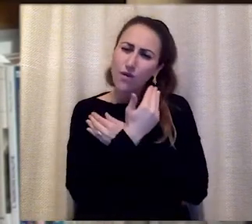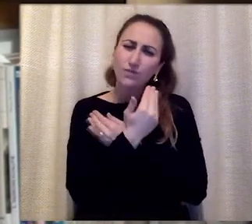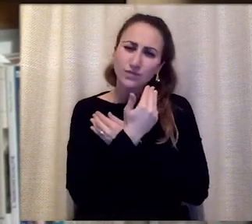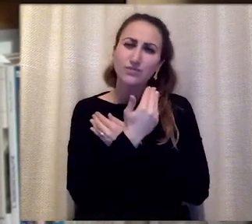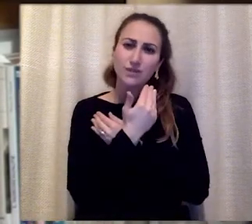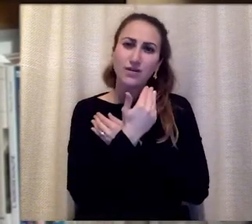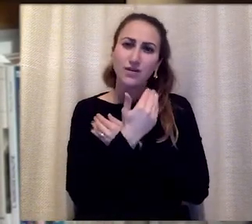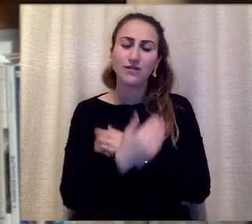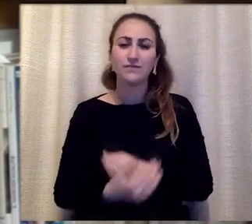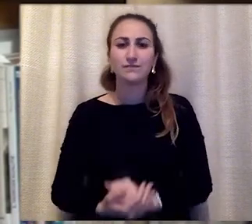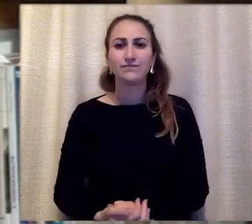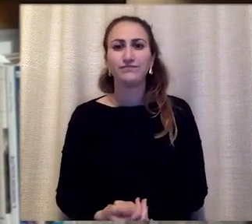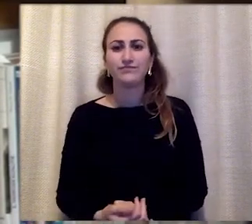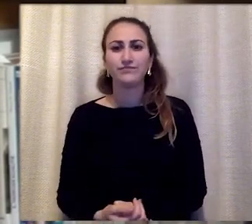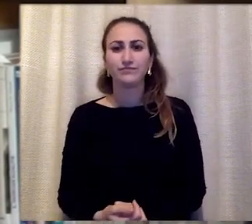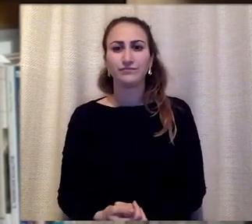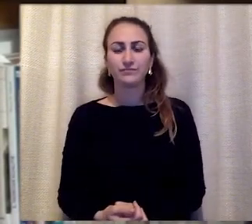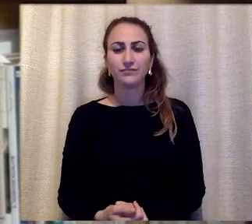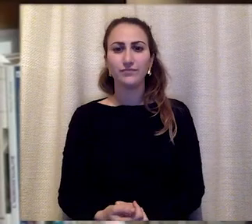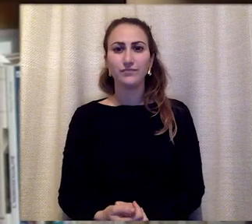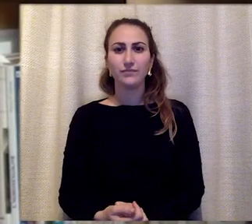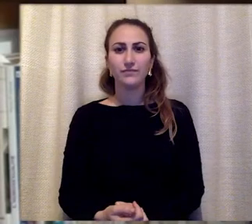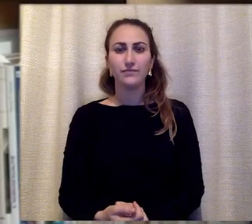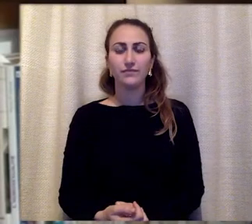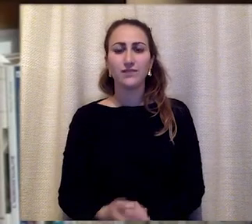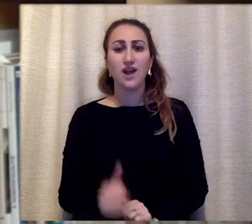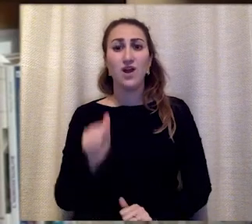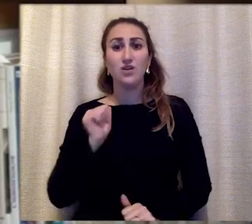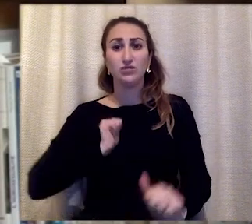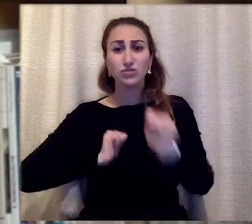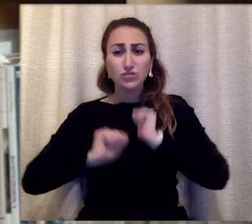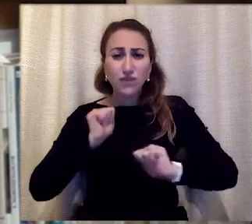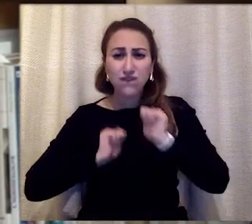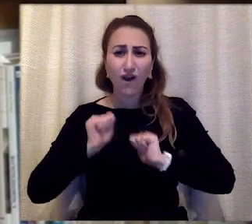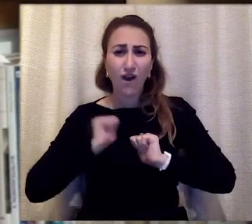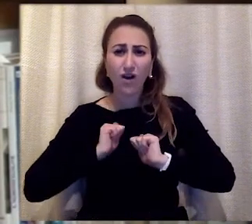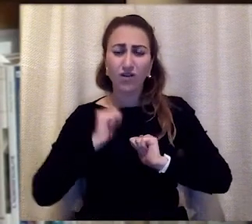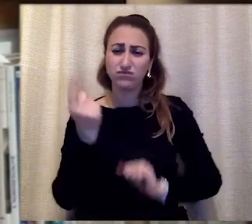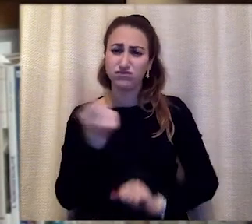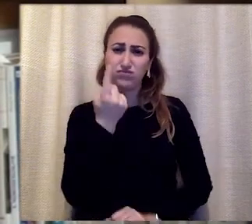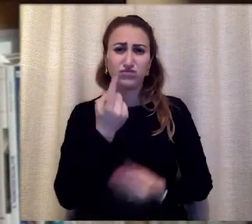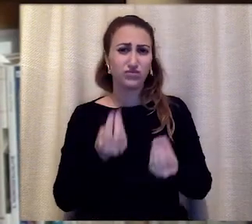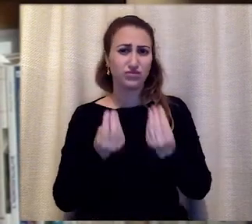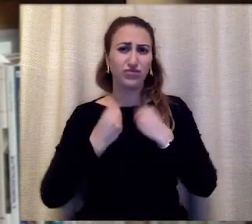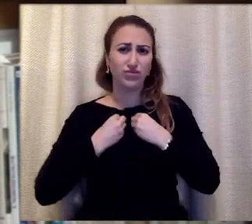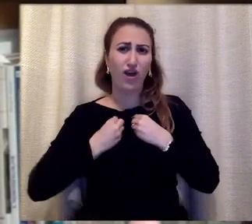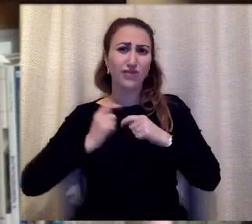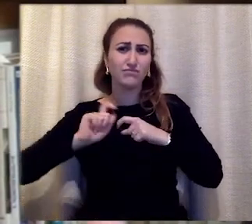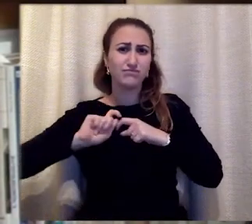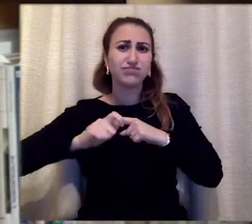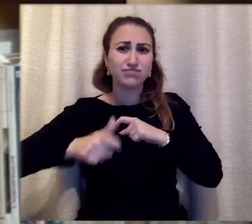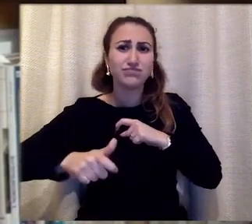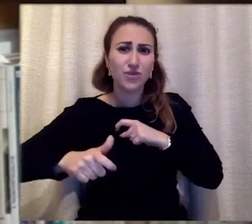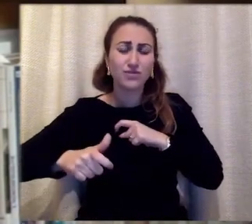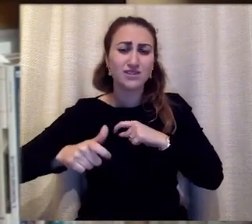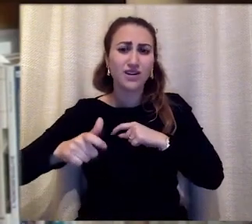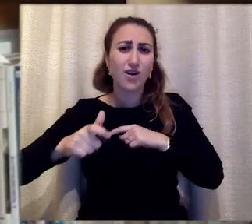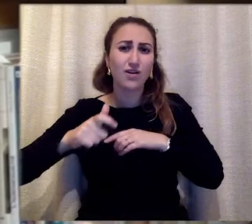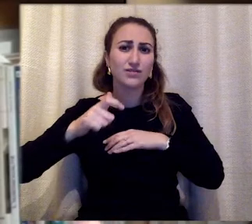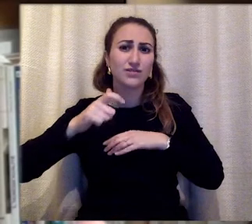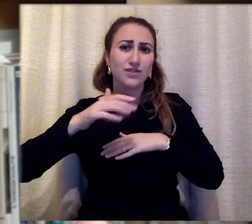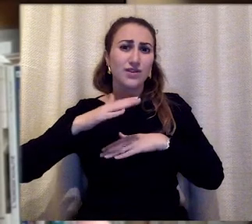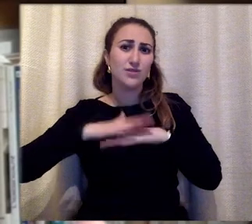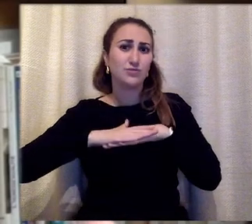La souffrance a toujours des effets sur nos vies. Elle peut nous éloigner de Dieu, mais elle peut